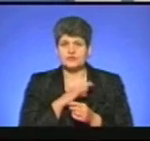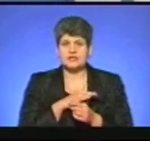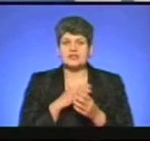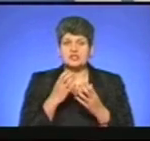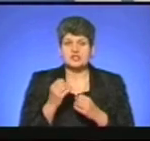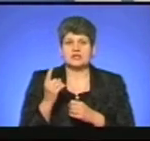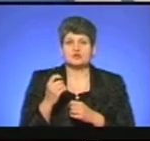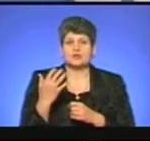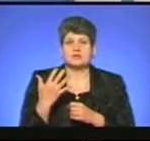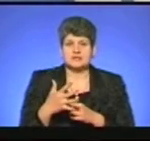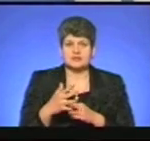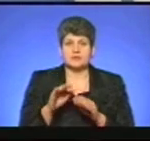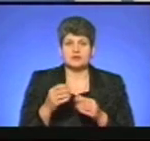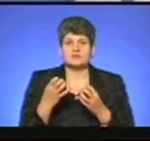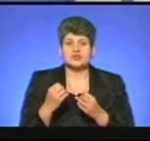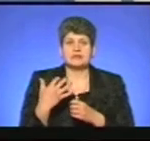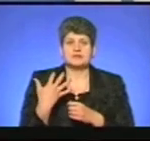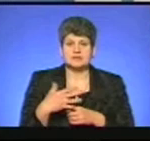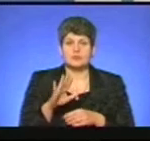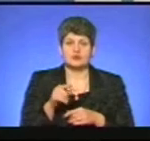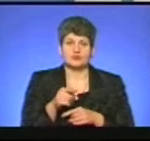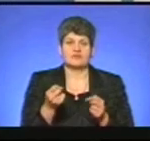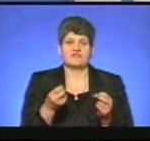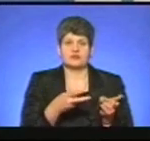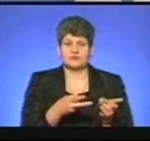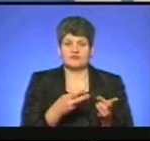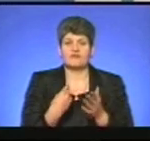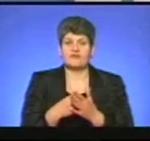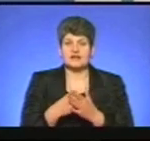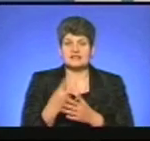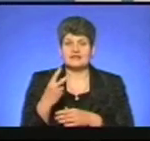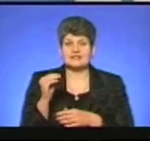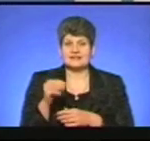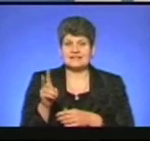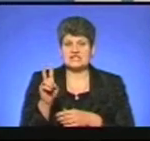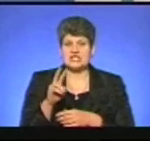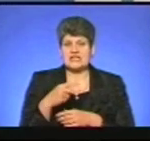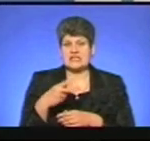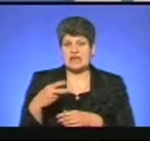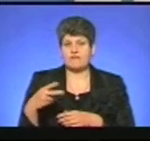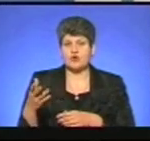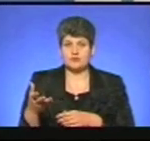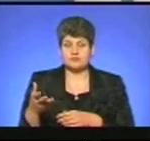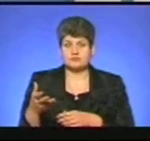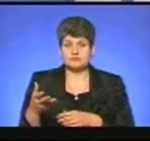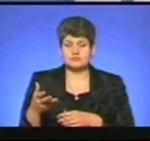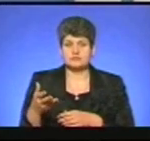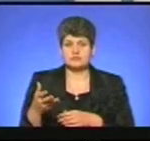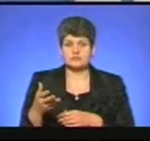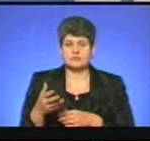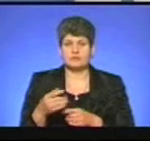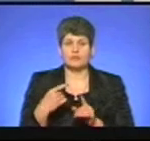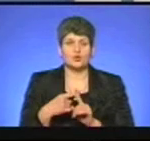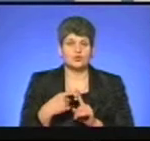на 150 годин, і потім ще на 50, потім цей купол треба викидати. Вартість такого купола 20 тисяч євро. А також, тому і вартість купола якщо, також.